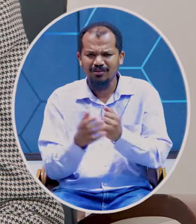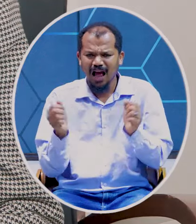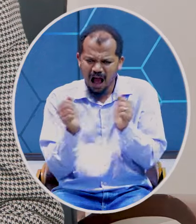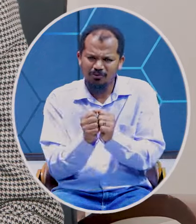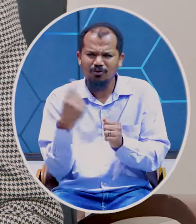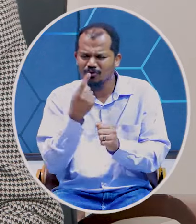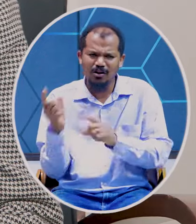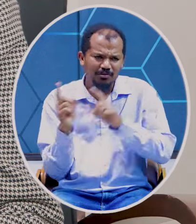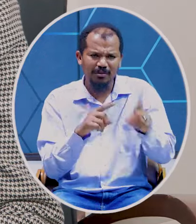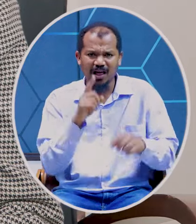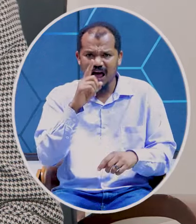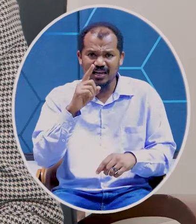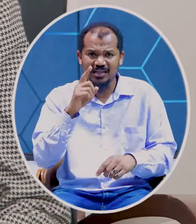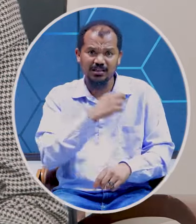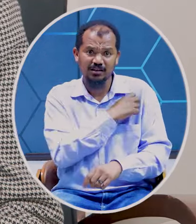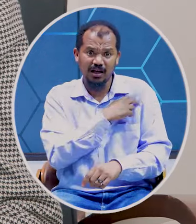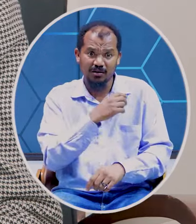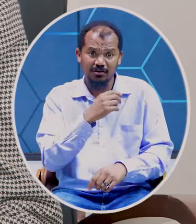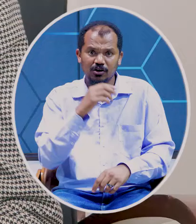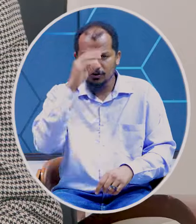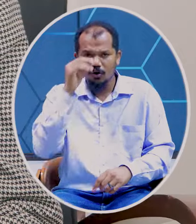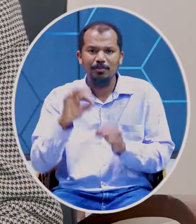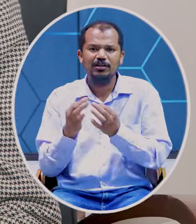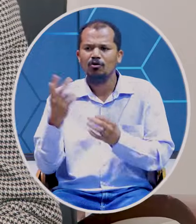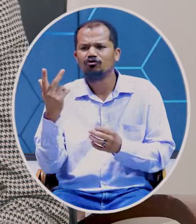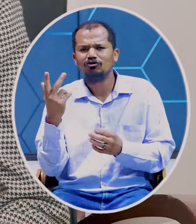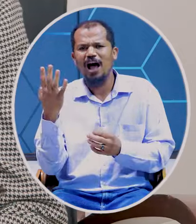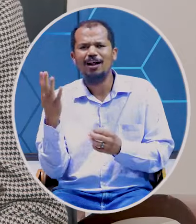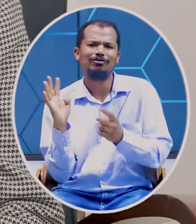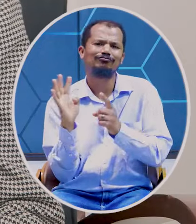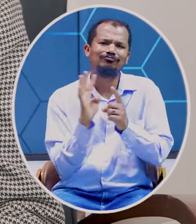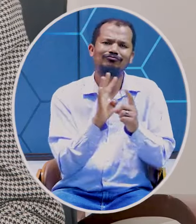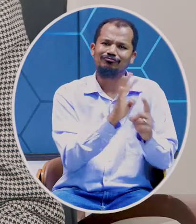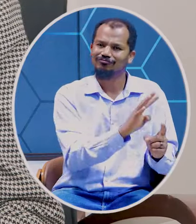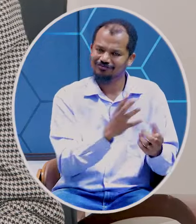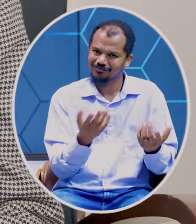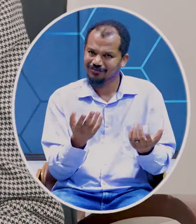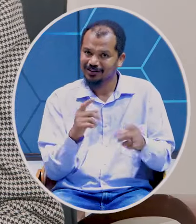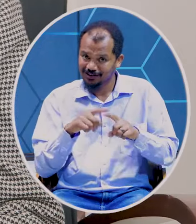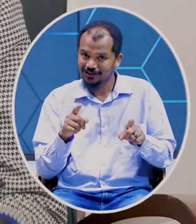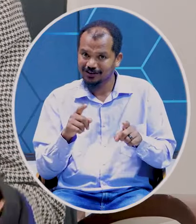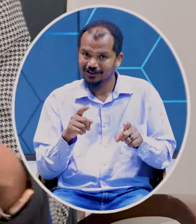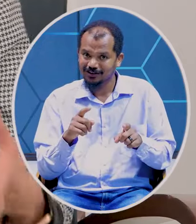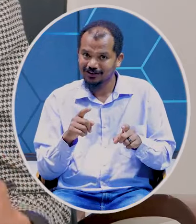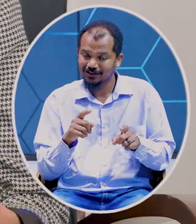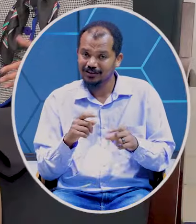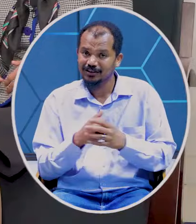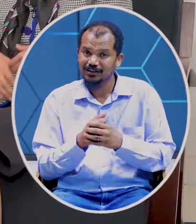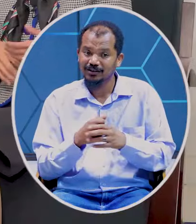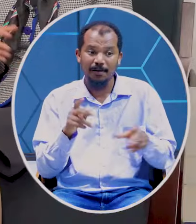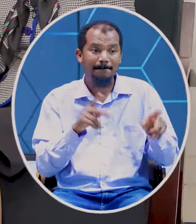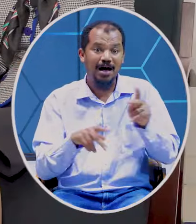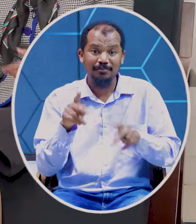አብሮ ነው ሁሌ የሚመጣው። እንደውም ለአንድ ታካሚ 3 4 ሰው ነው የሚመጣውና ጥሩ ነገር ነው የሚያሳየው። አዎ። ግን ኦቨርኦል